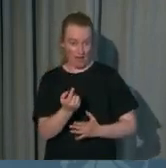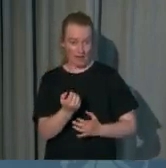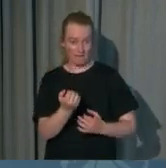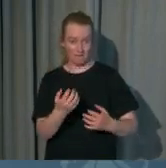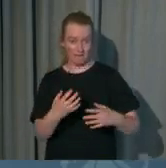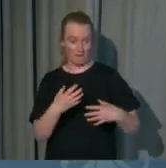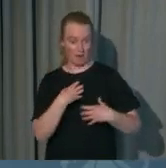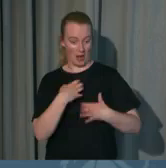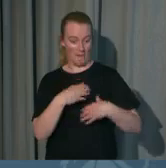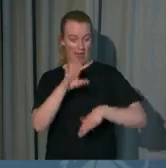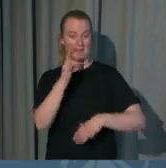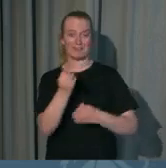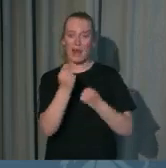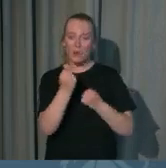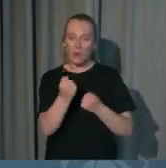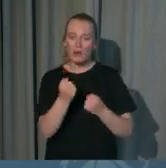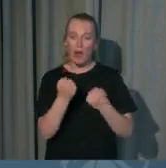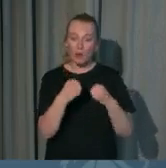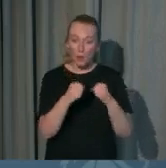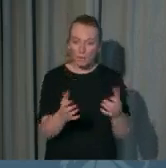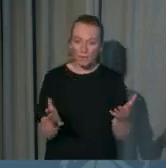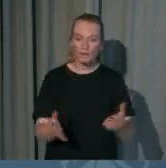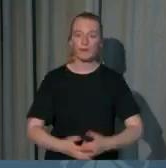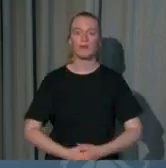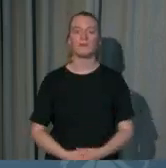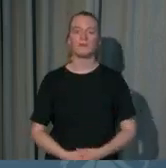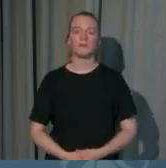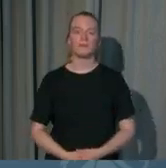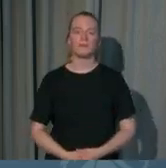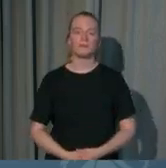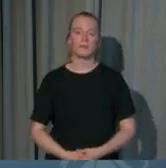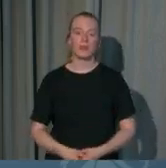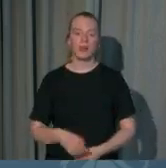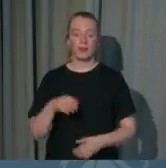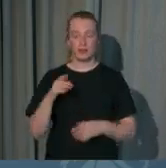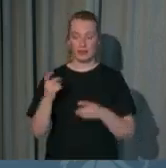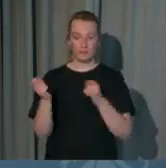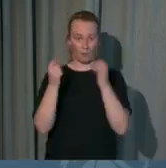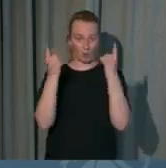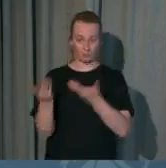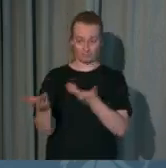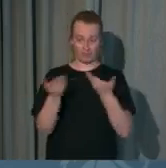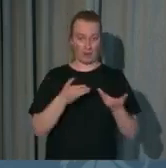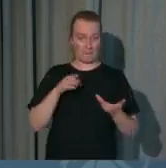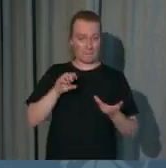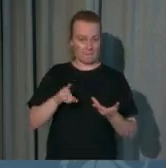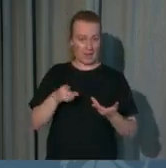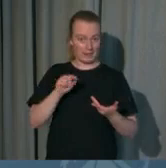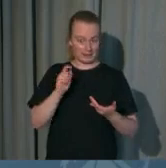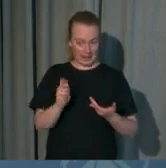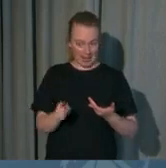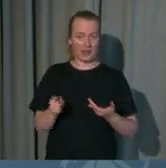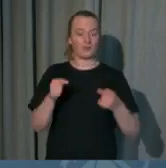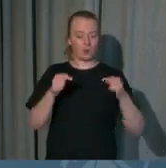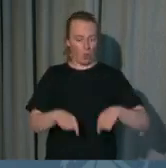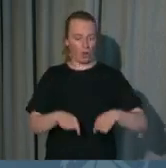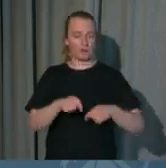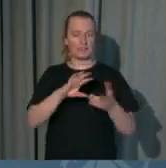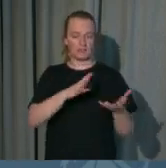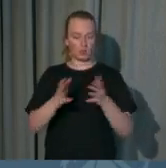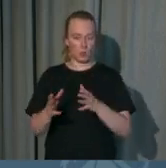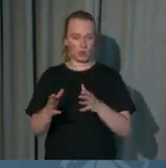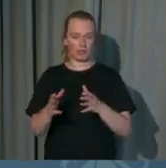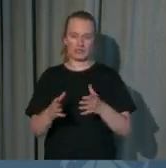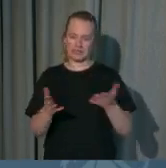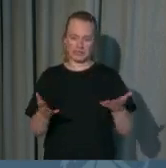høynet? Ja, de opplysningene PST har gitt er jo at vi har en uoversiktlig situasjon. Det